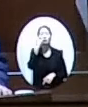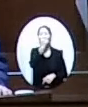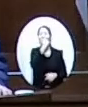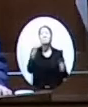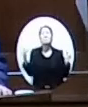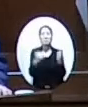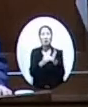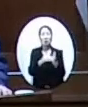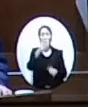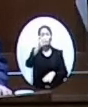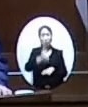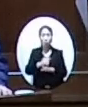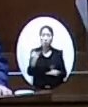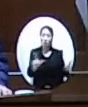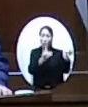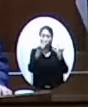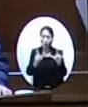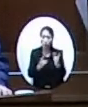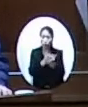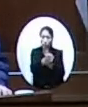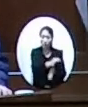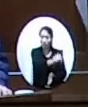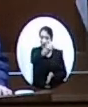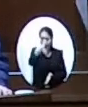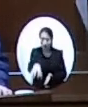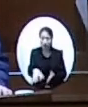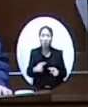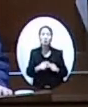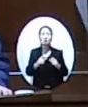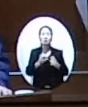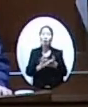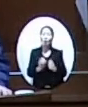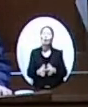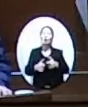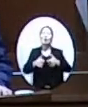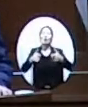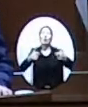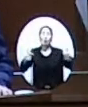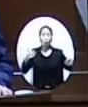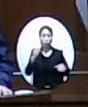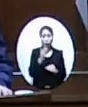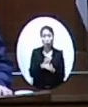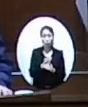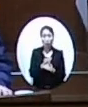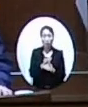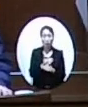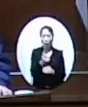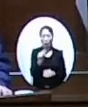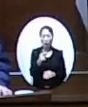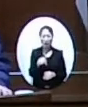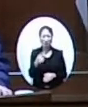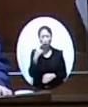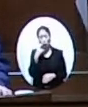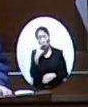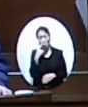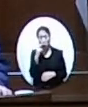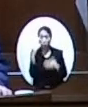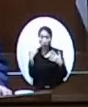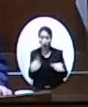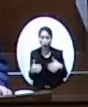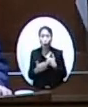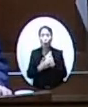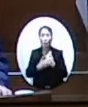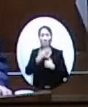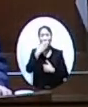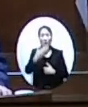입증되면서 생활 환경 분야로 사용 범위가 확대되고 있습니다. 화학 원료의 독성을 약화시킬 뿐만